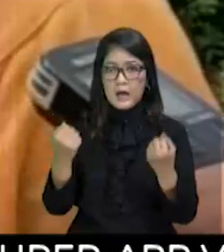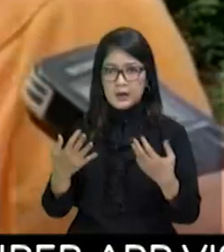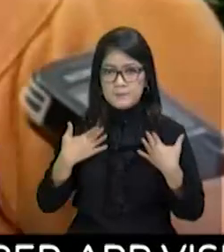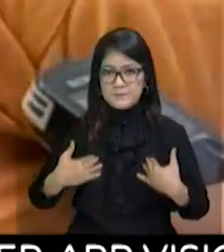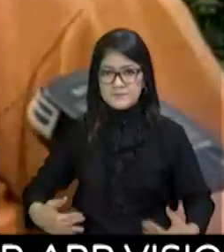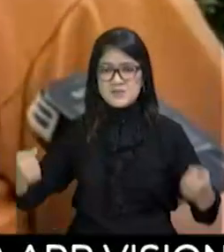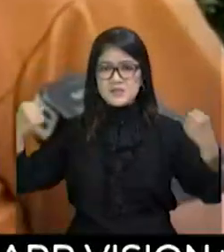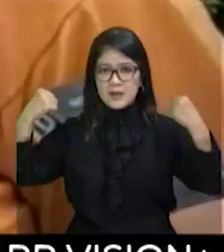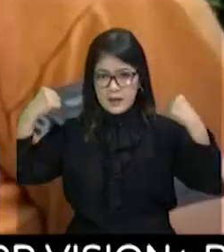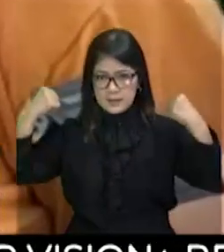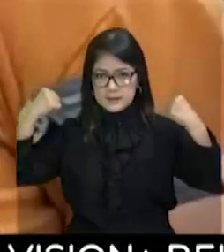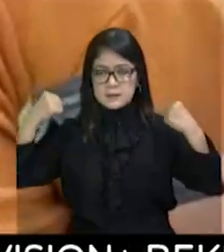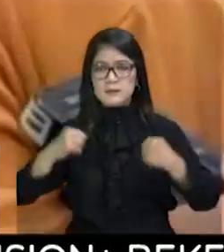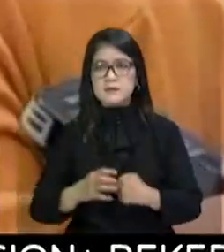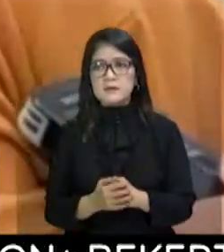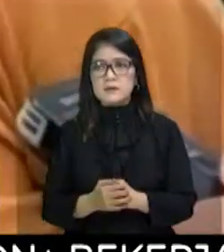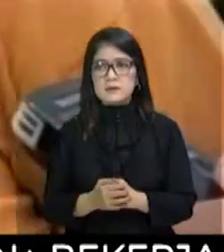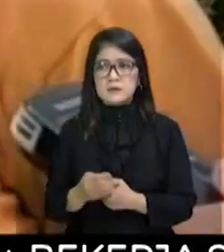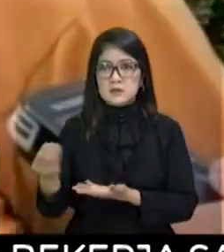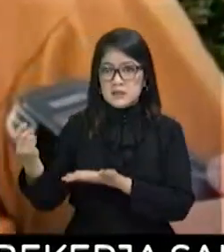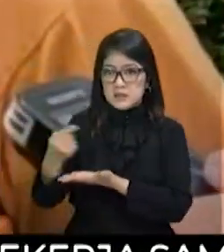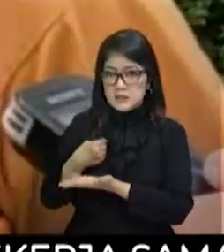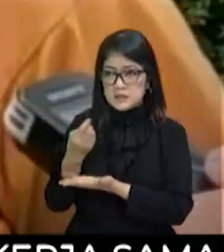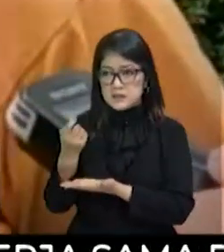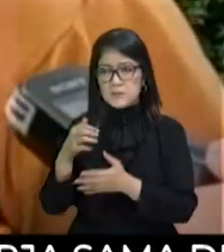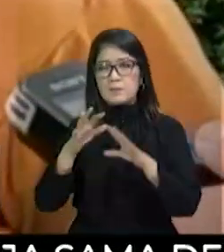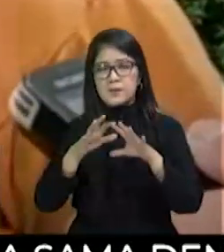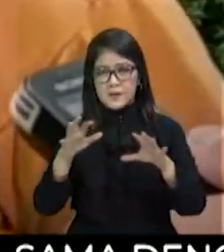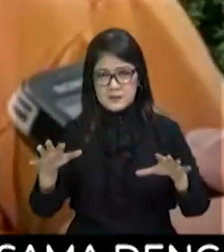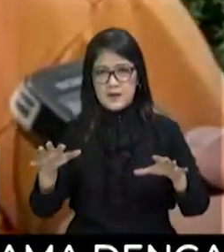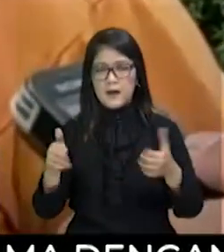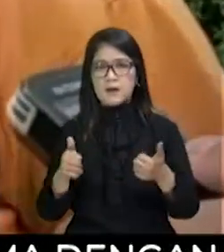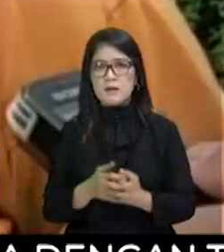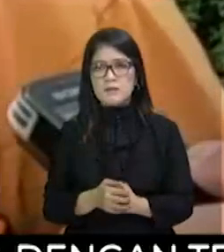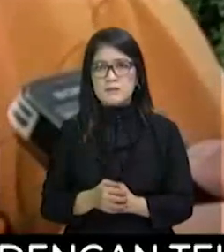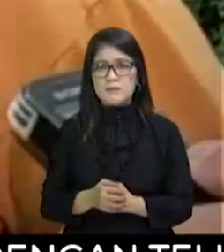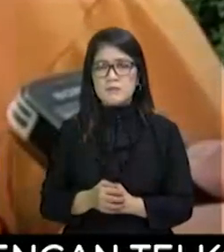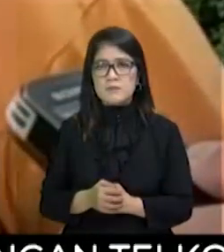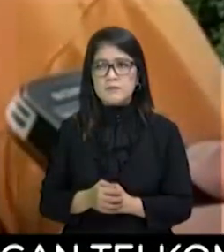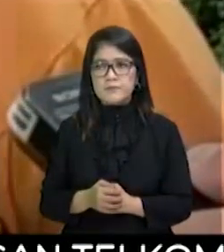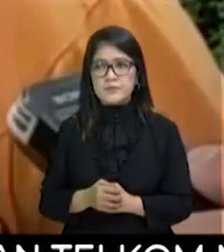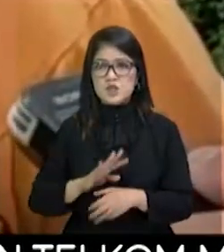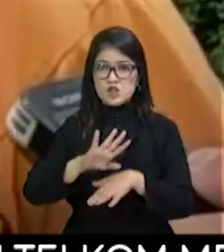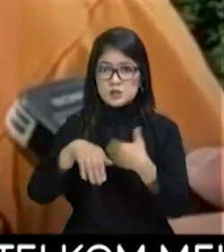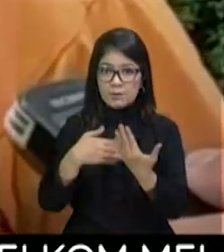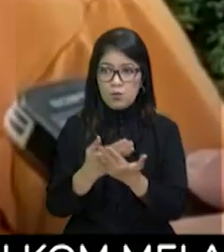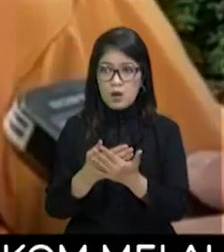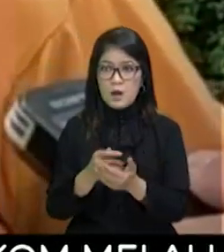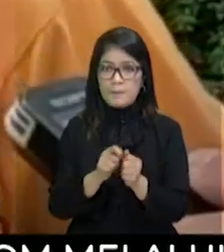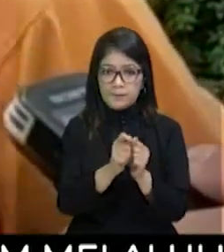dan dikasih rezeki yang berlimpah biar semua kecukupan.